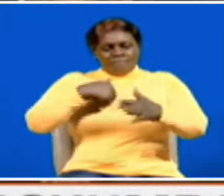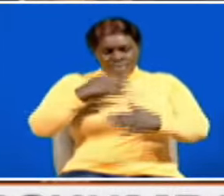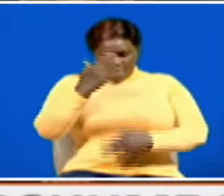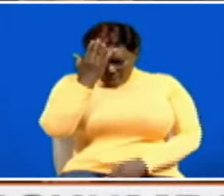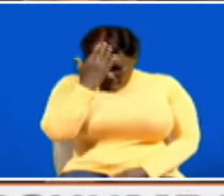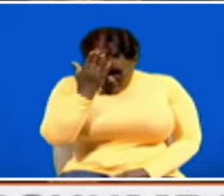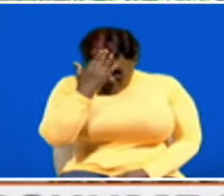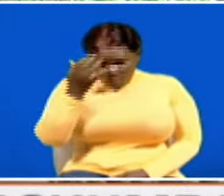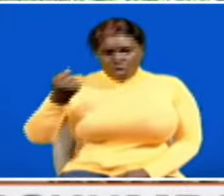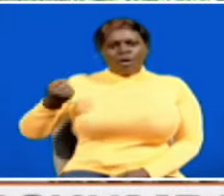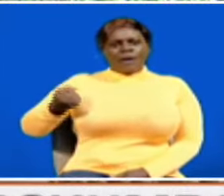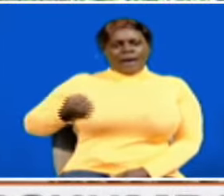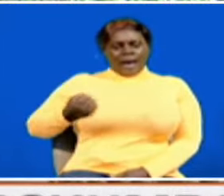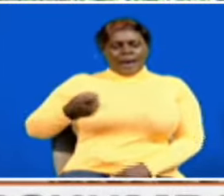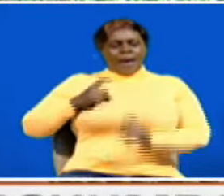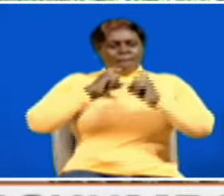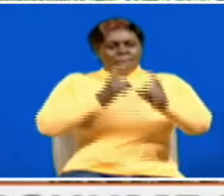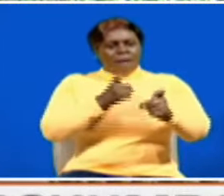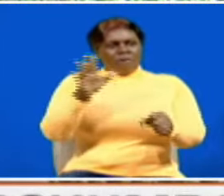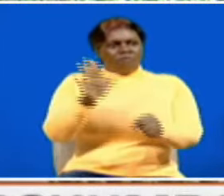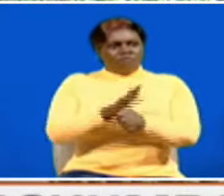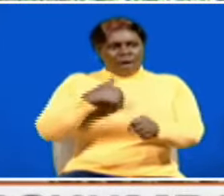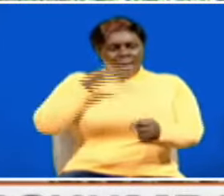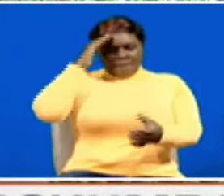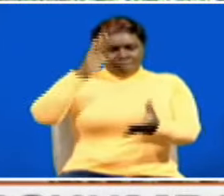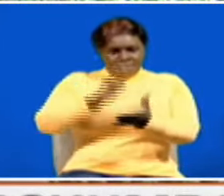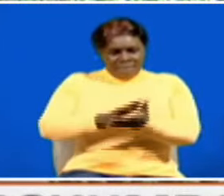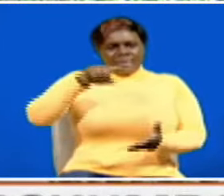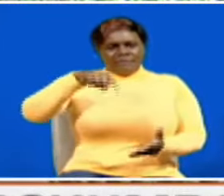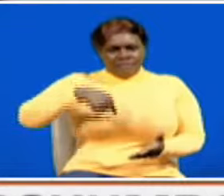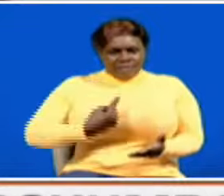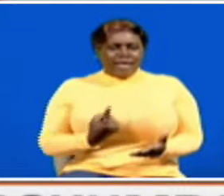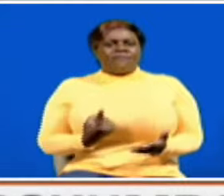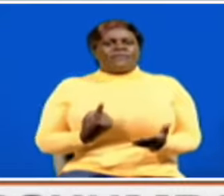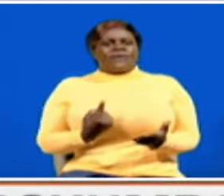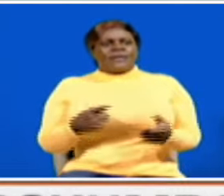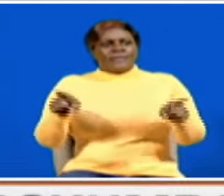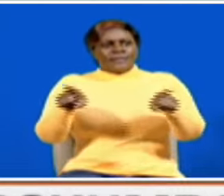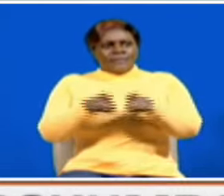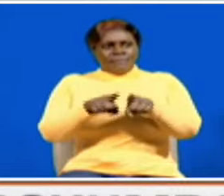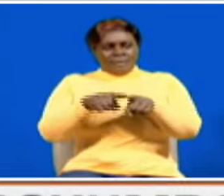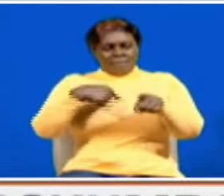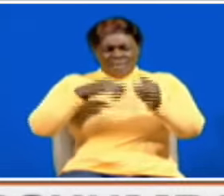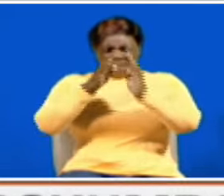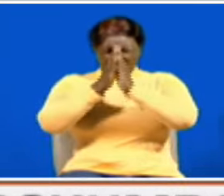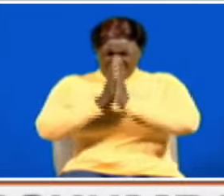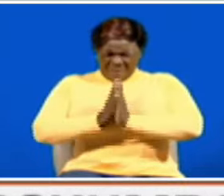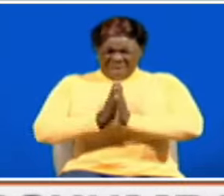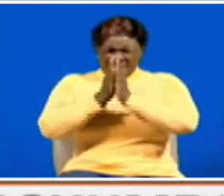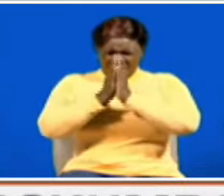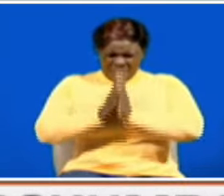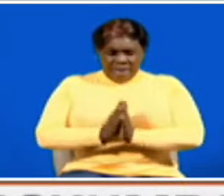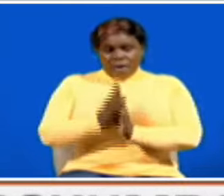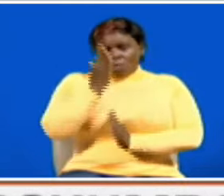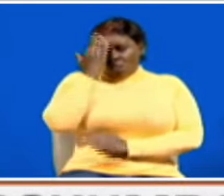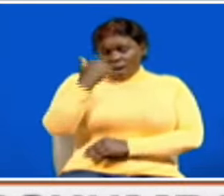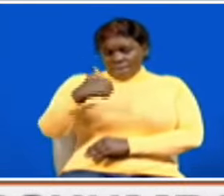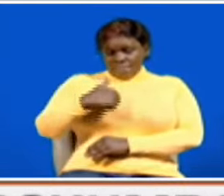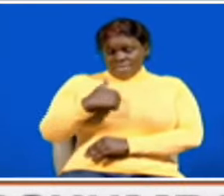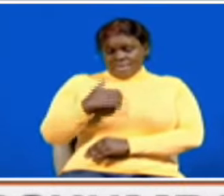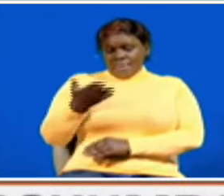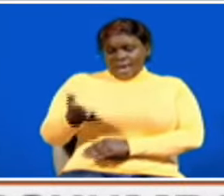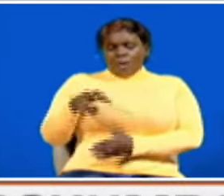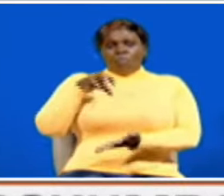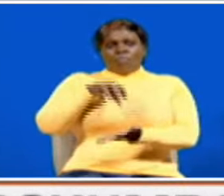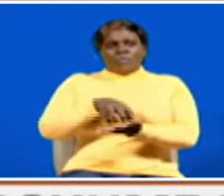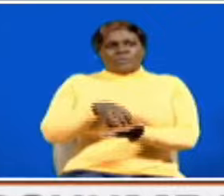girl, full of talent. I believe in myself, and I'm so prayerful, and that is why I am where I am